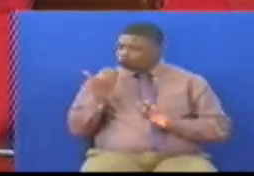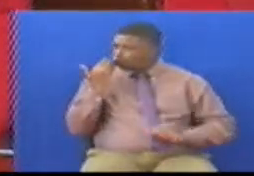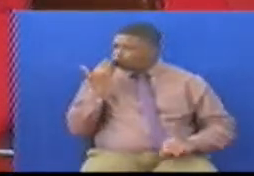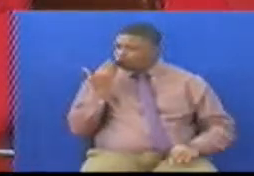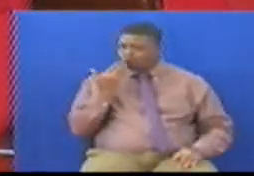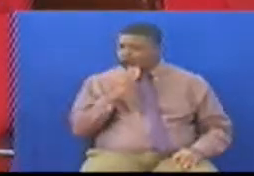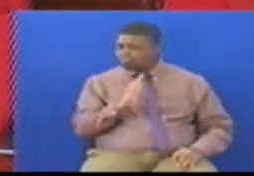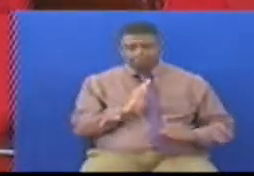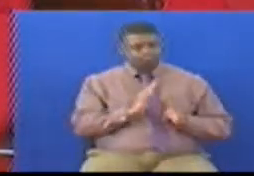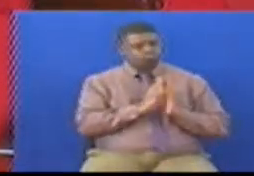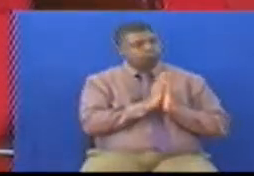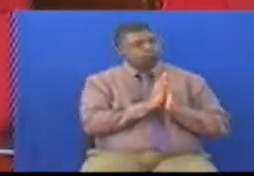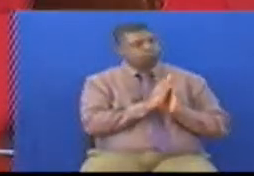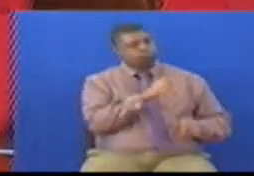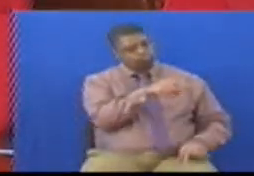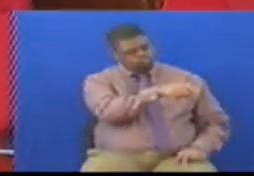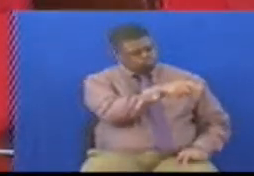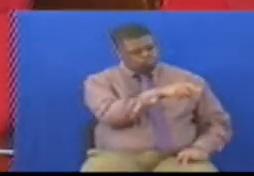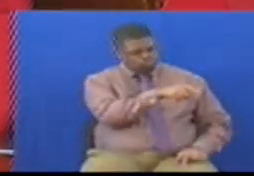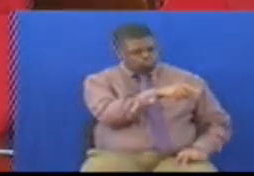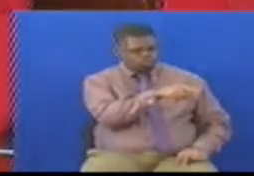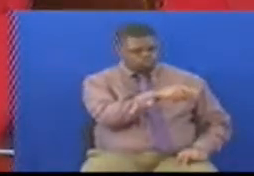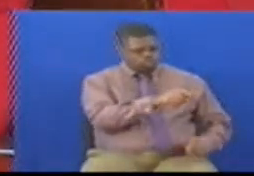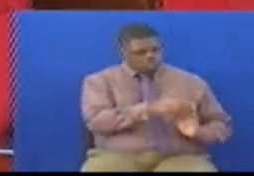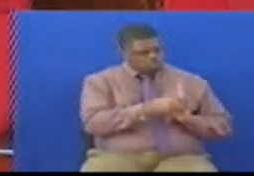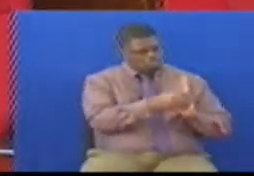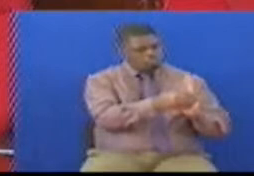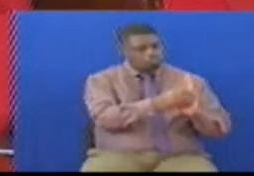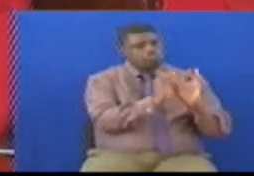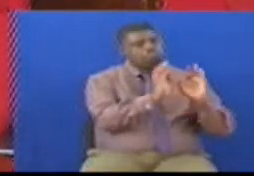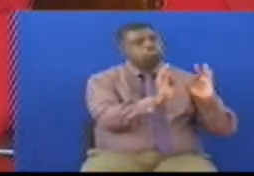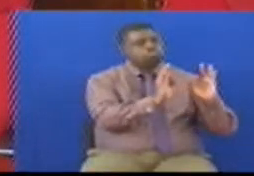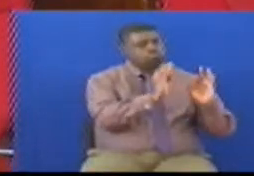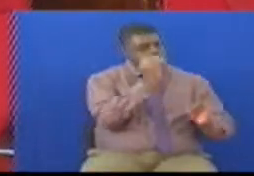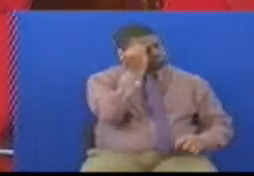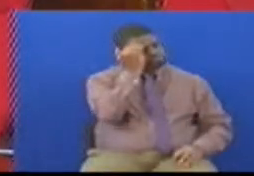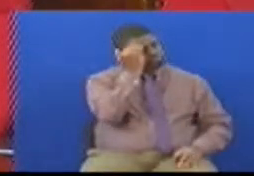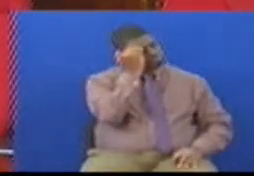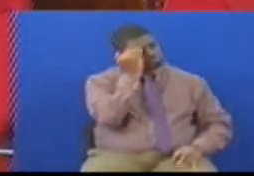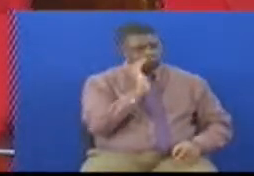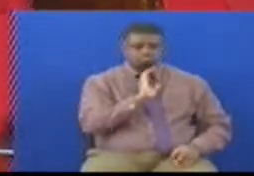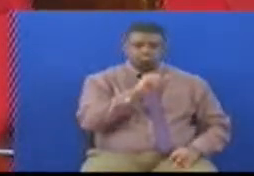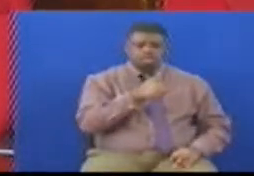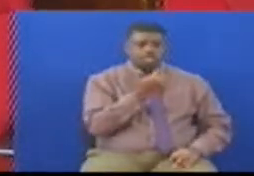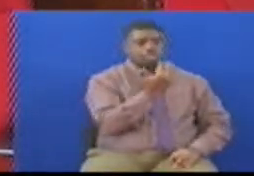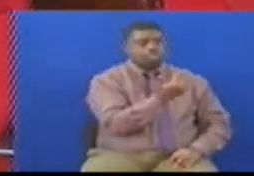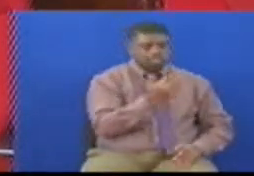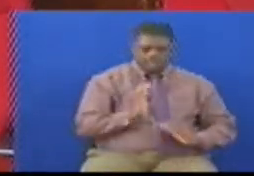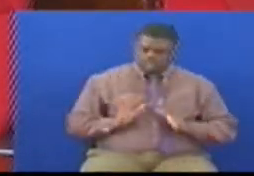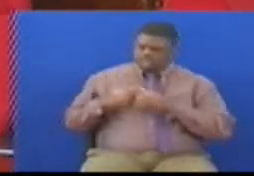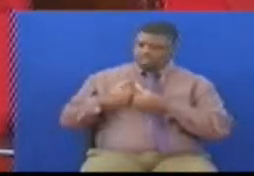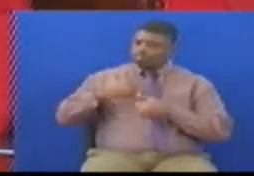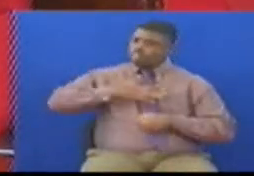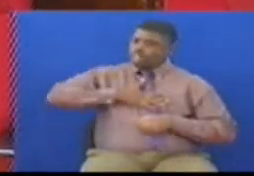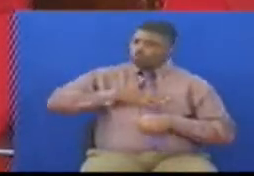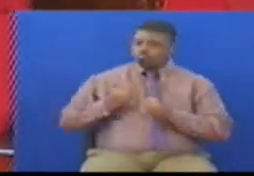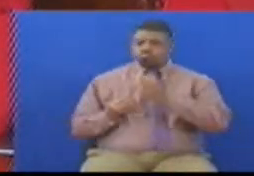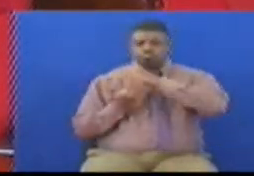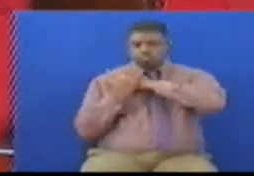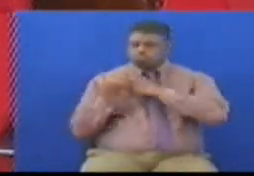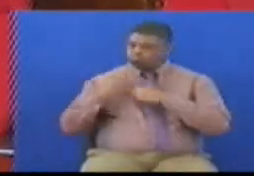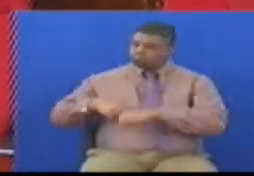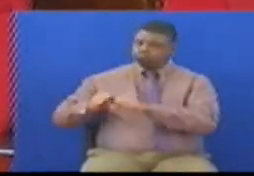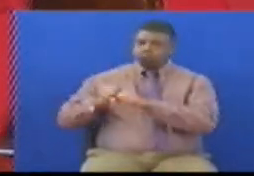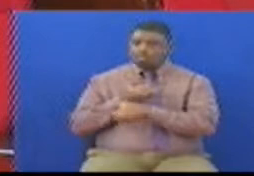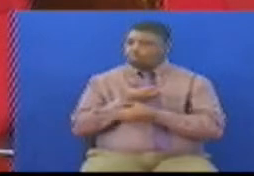kipekee kukushukuru wewe binafsi kwa uongozi wako makini ambao kwa miaka hii 5 umewezesha kamati yangu kutekeleza majukumu yake bila